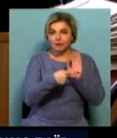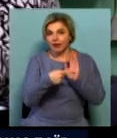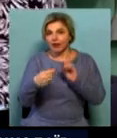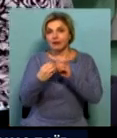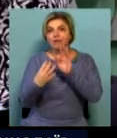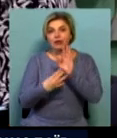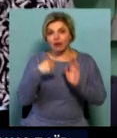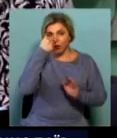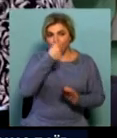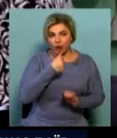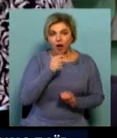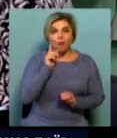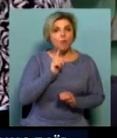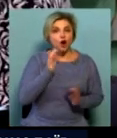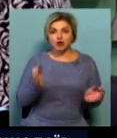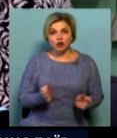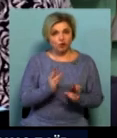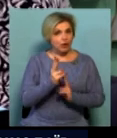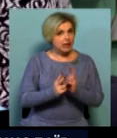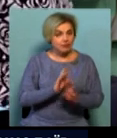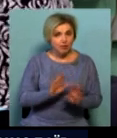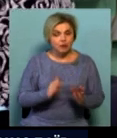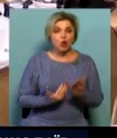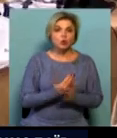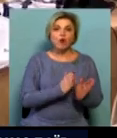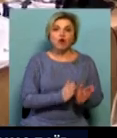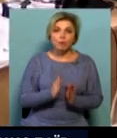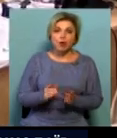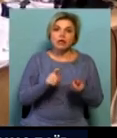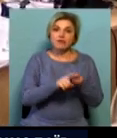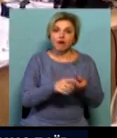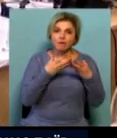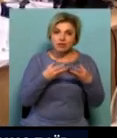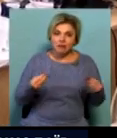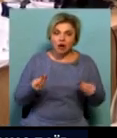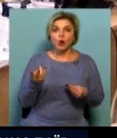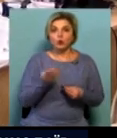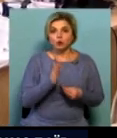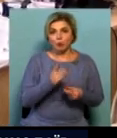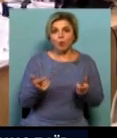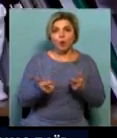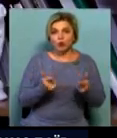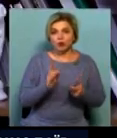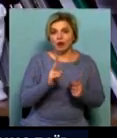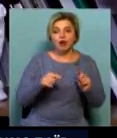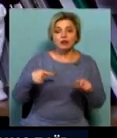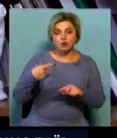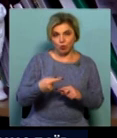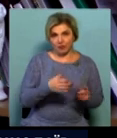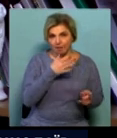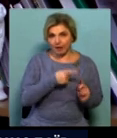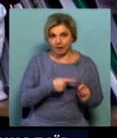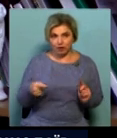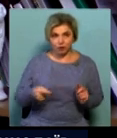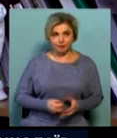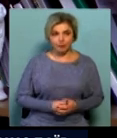2018-2019 років, поки що нічого не зміниться. Новий порядок торкнеться їх навесні, коли потрібно буде готуватися до наступного періоду.